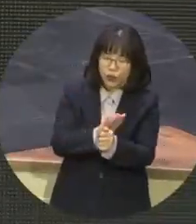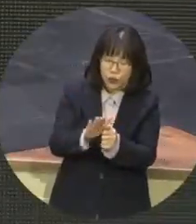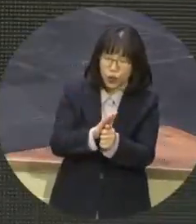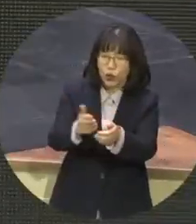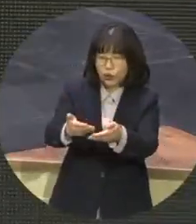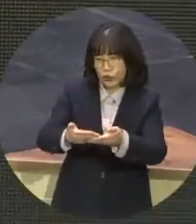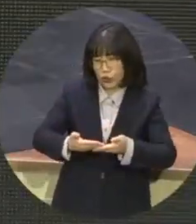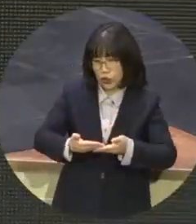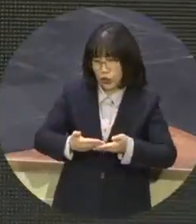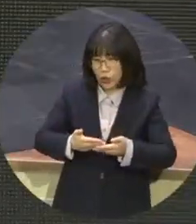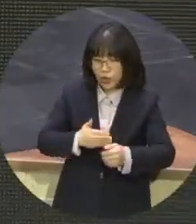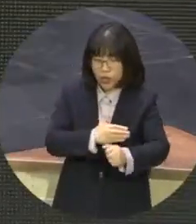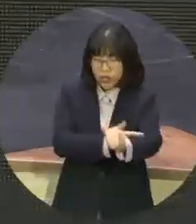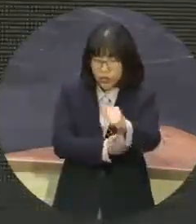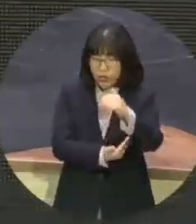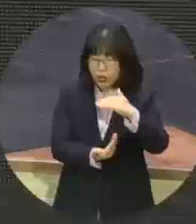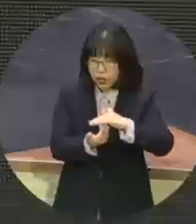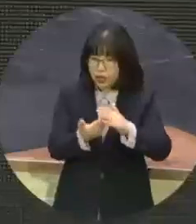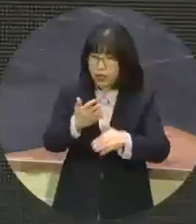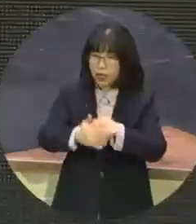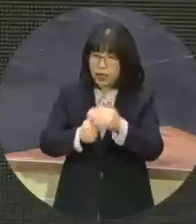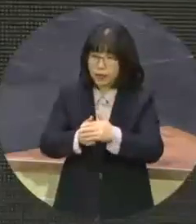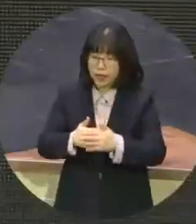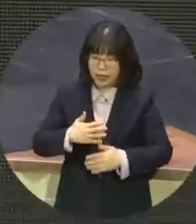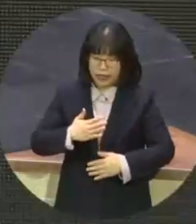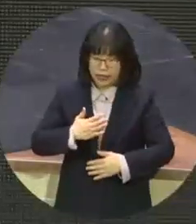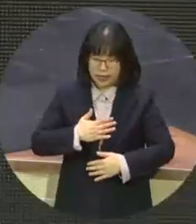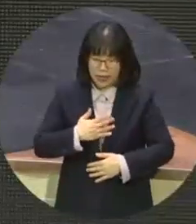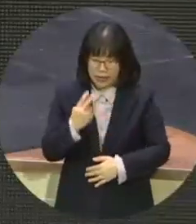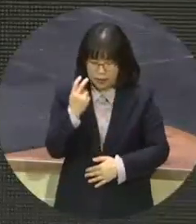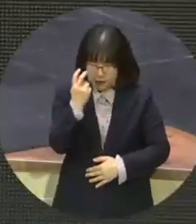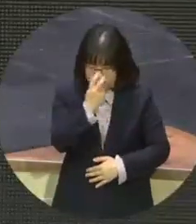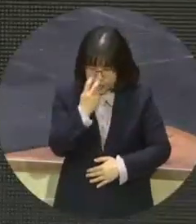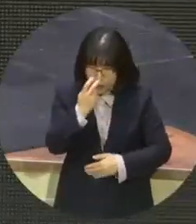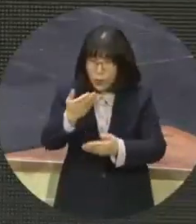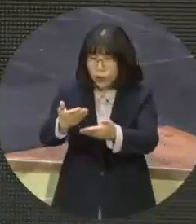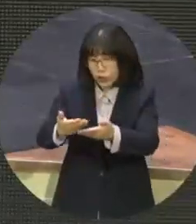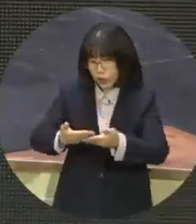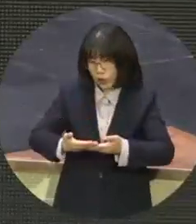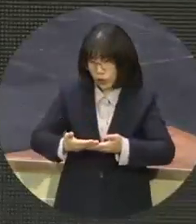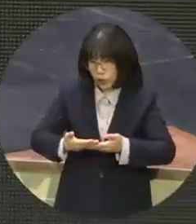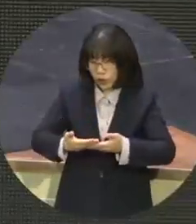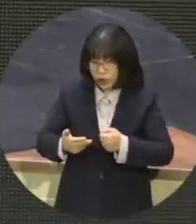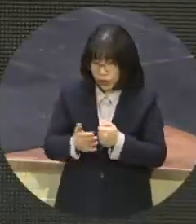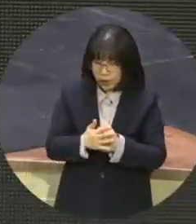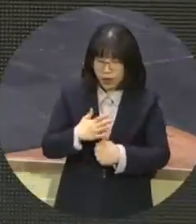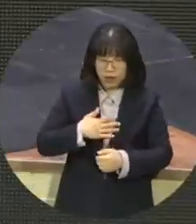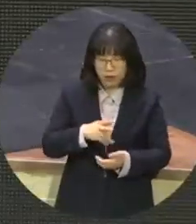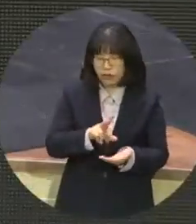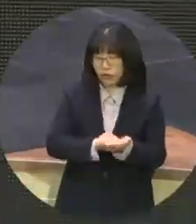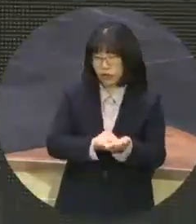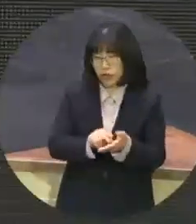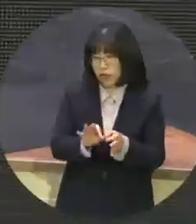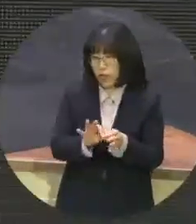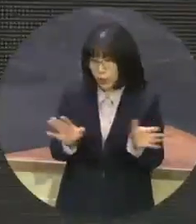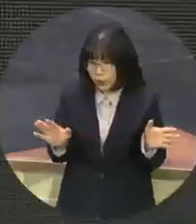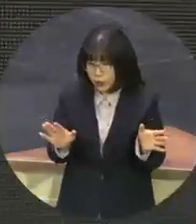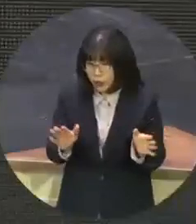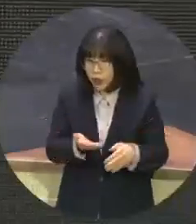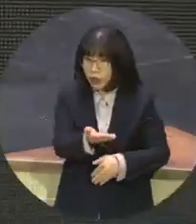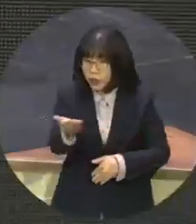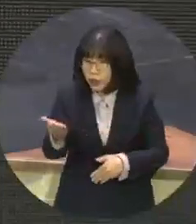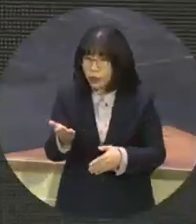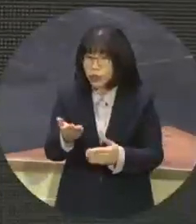고백입니다. 전능하신 하나님께서 나를 살피신다면 문제가 문제될 것이 없다는 거예요. 오늘부터 고백해